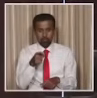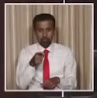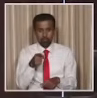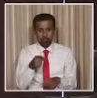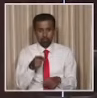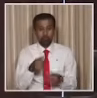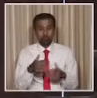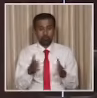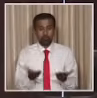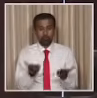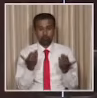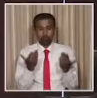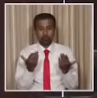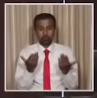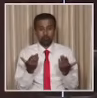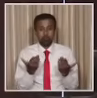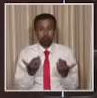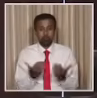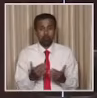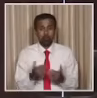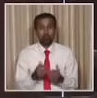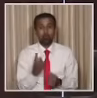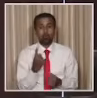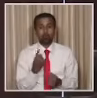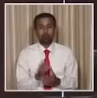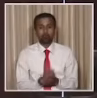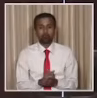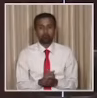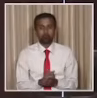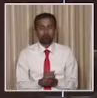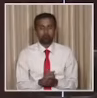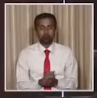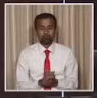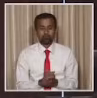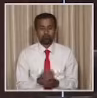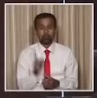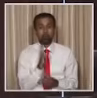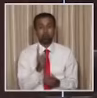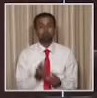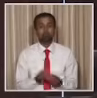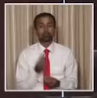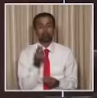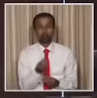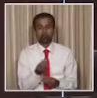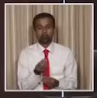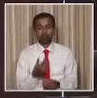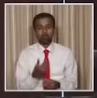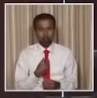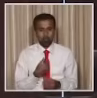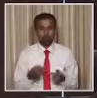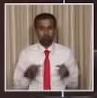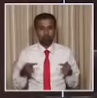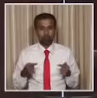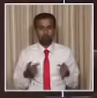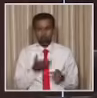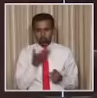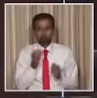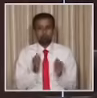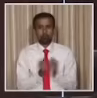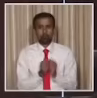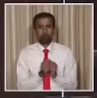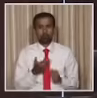කාරණා සිද්ධ වෙනකොට ඒ කාරණාවලට මුළු පොරල තියෙන කවුද ඒ වගේම මුල් ආරම්භය අරන් දීලා තියෙන කවුද අපිට විපක්ෂණම් කරන්න පුළුවන් කාර්යභාරය